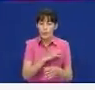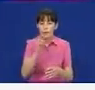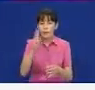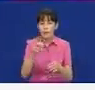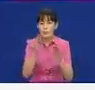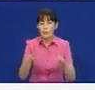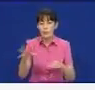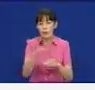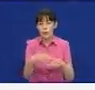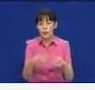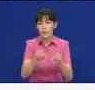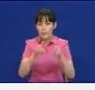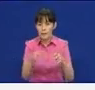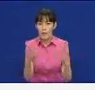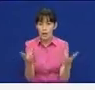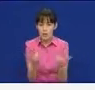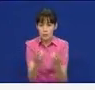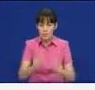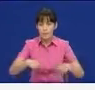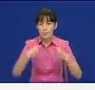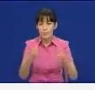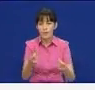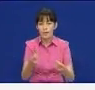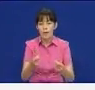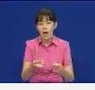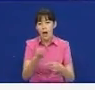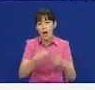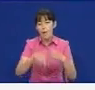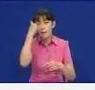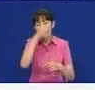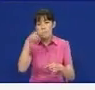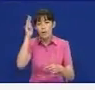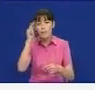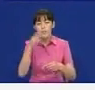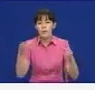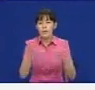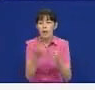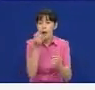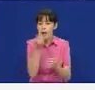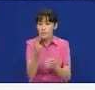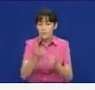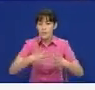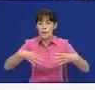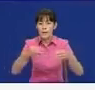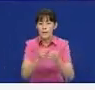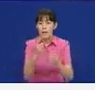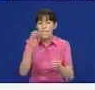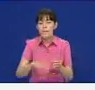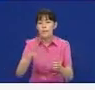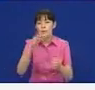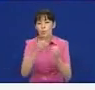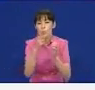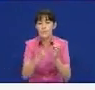оқушы толық мектепке қажетті құрал-жабдықтармен қамтылды. Ағымдағы жылы білім ұйымдарындағы аз қамтамасыз етілген